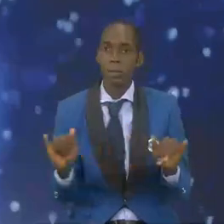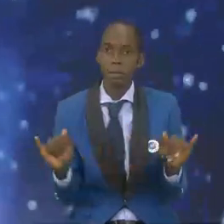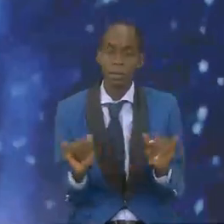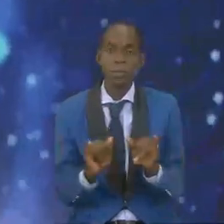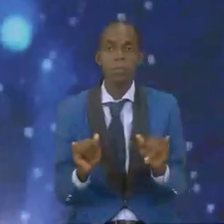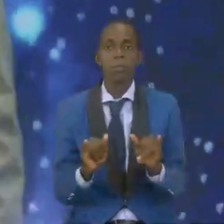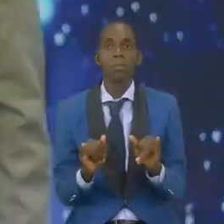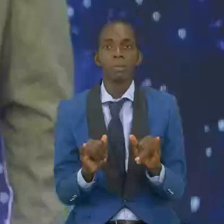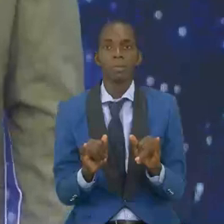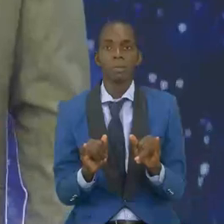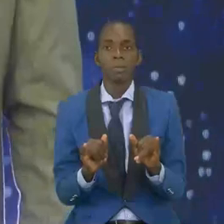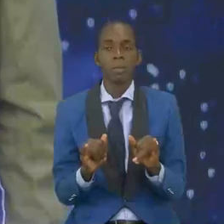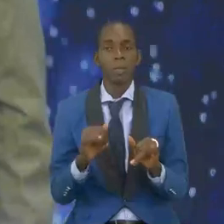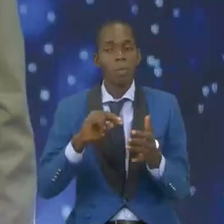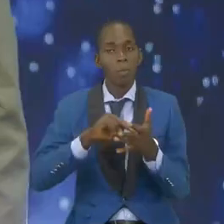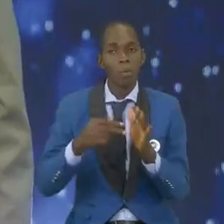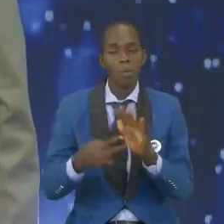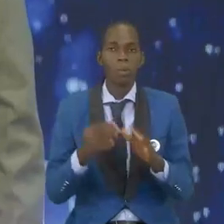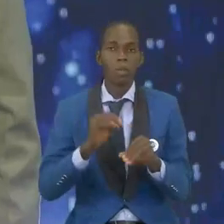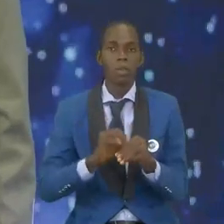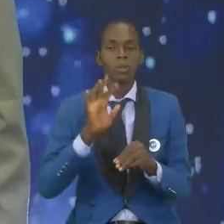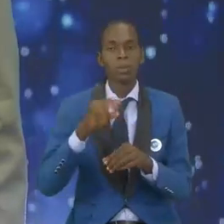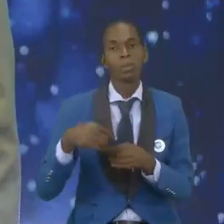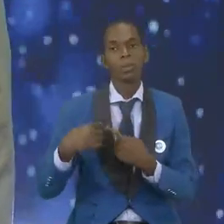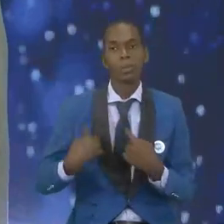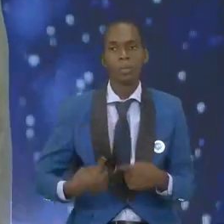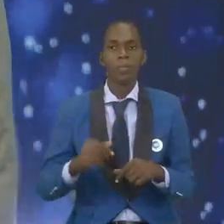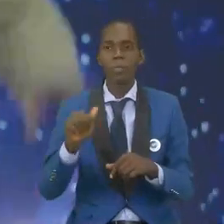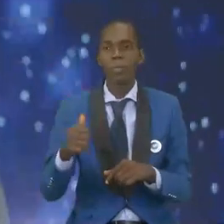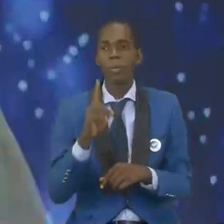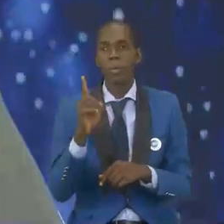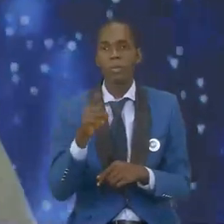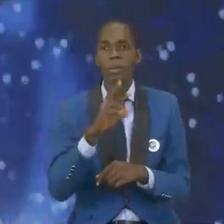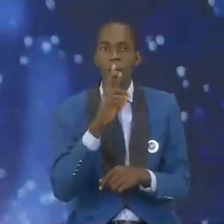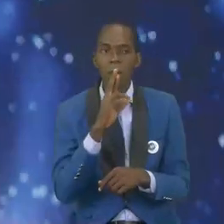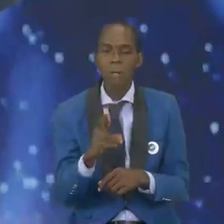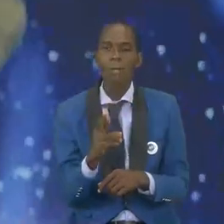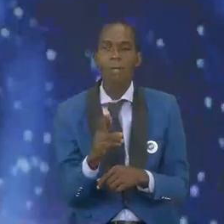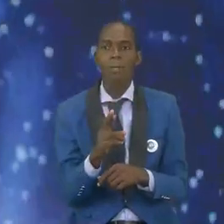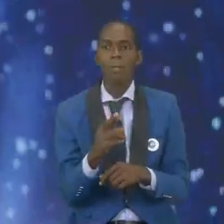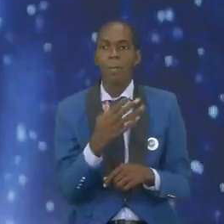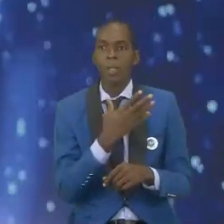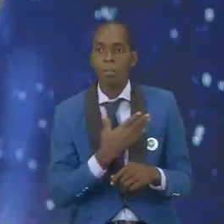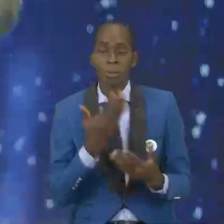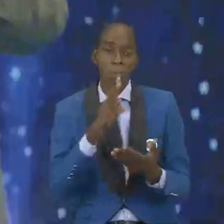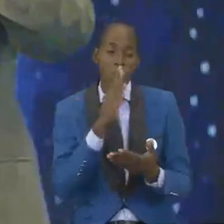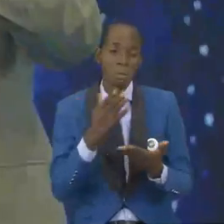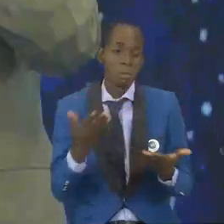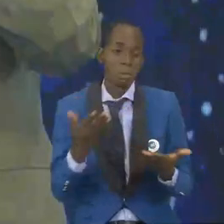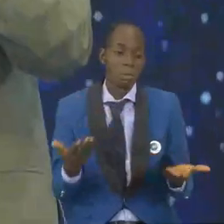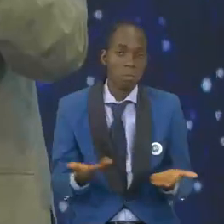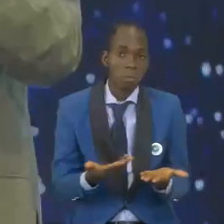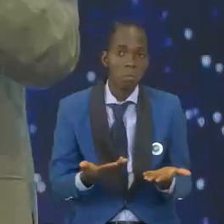ce même objectif dans ton cœur, partout où tu es. Tu es au lieu